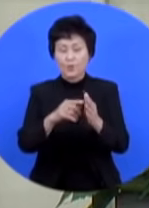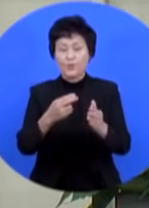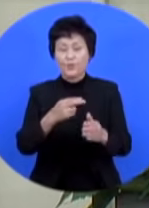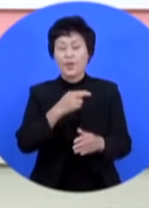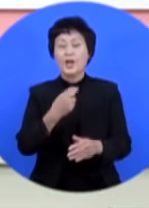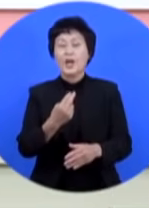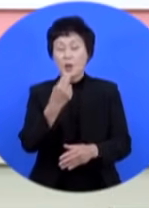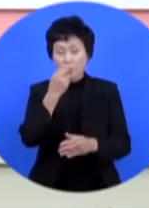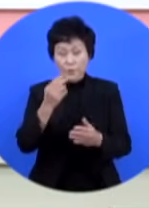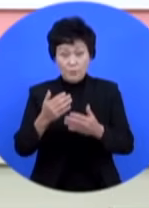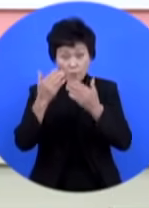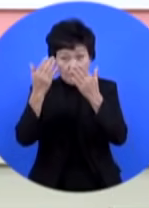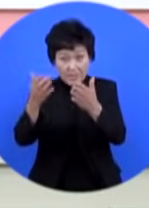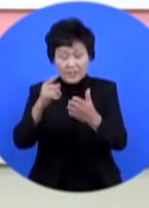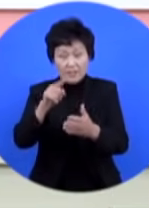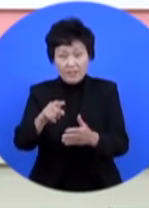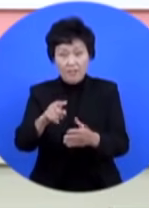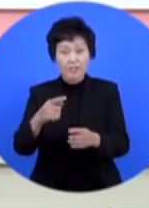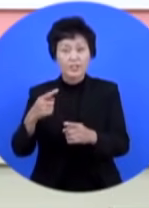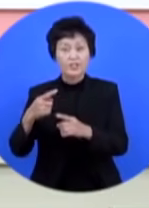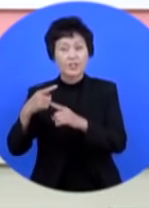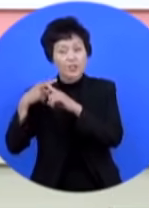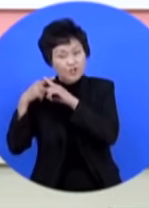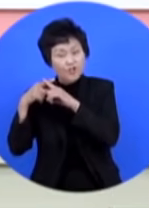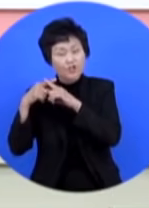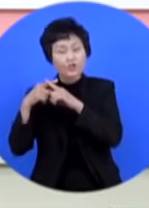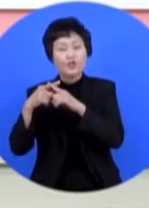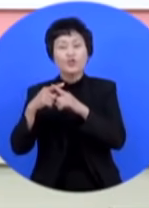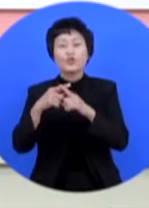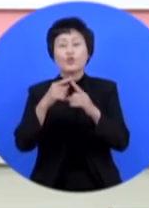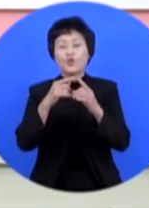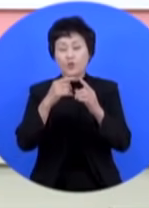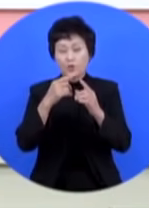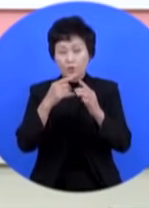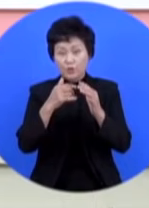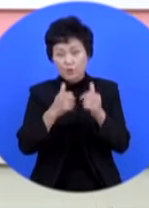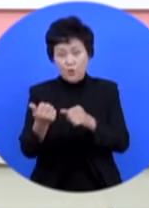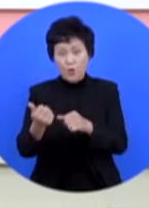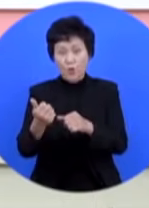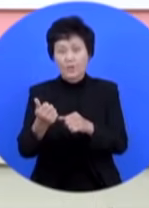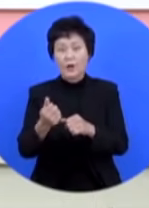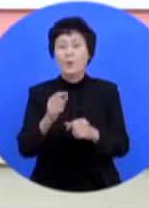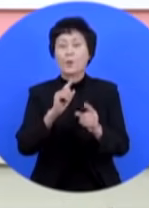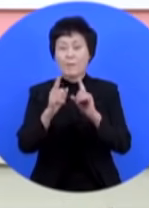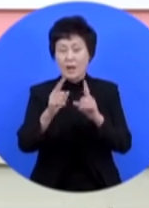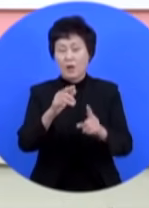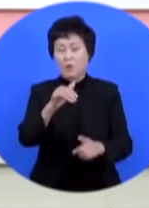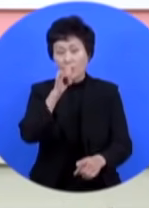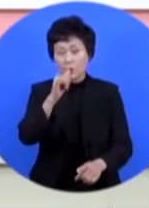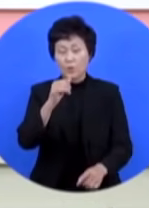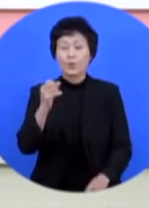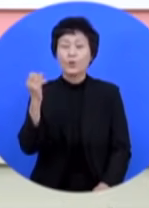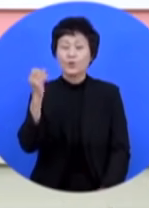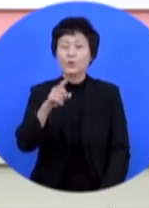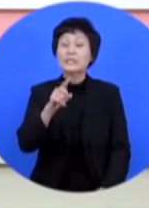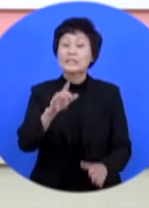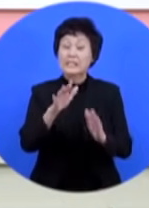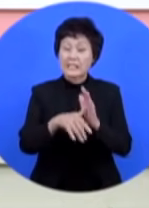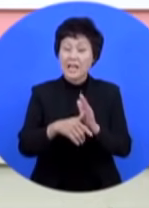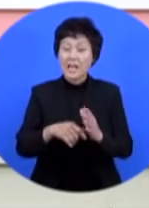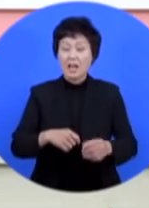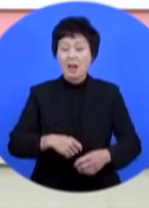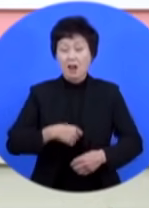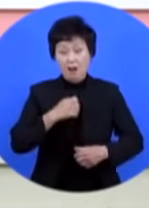해주셔서 그것이 저에게 큰 힘이 되었고요. 그리고 의사자라는 제도가 있는 줄도 저희가